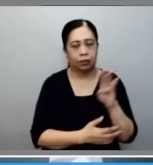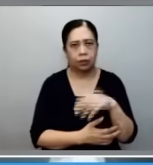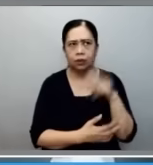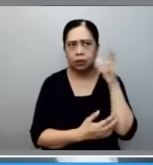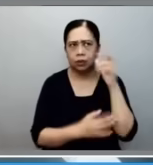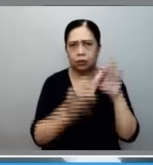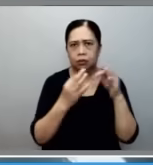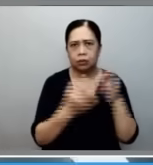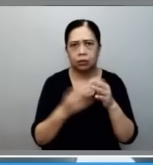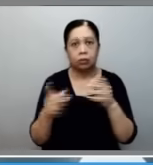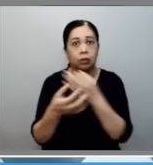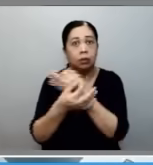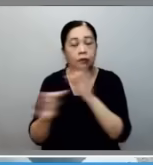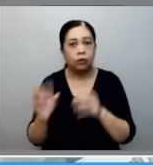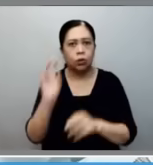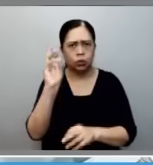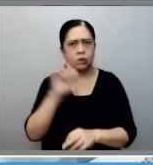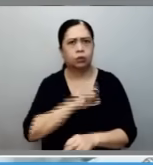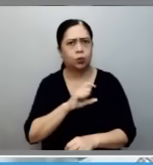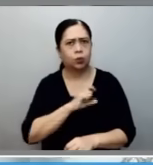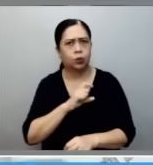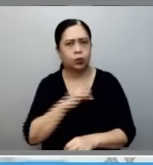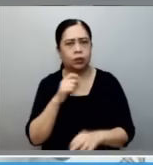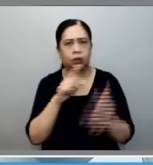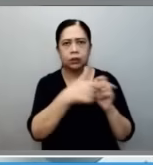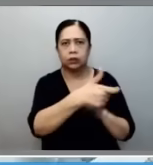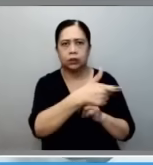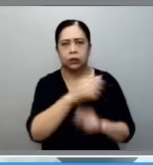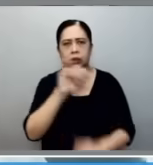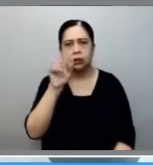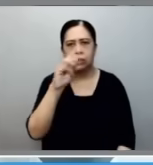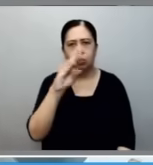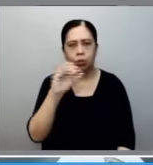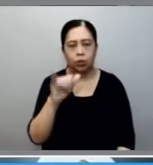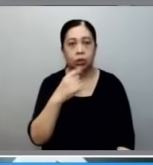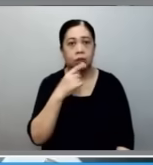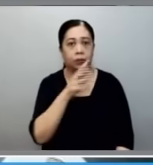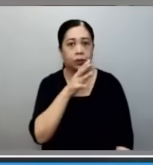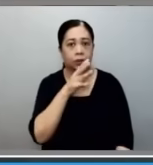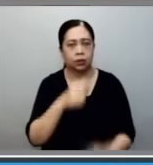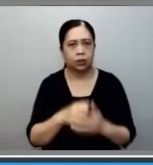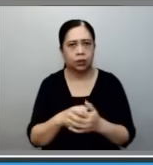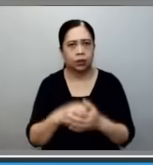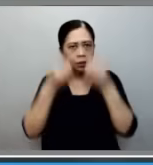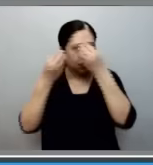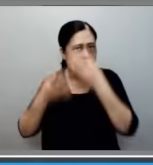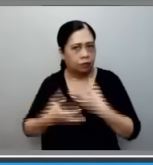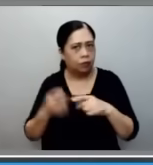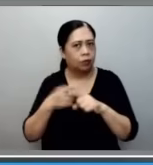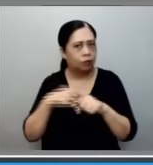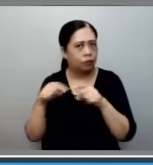na nakalaya ang 6 pulis na suspect sa pamamaril kay Jemboy. Ayon sa ina ni Jemboy, nakuha nila ang impormasyon mula sa kanilang